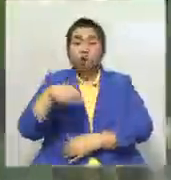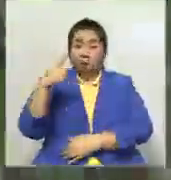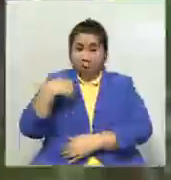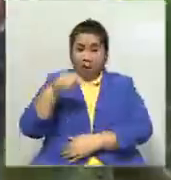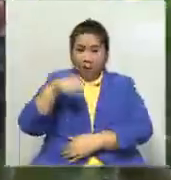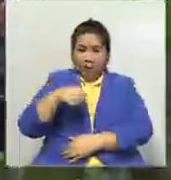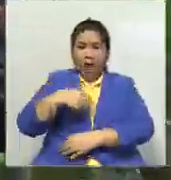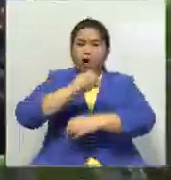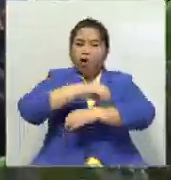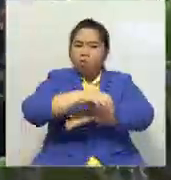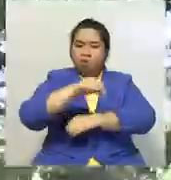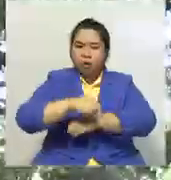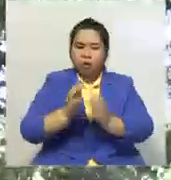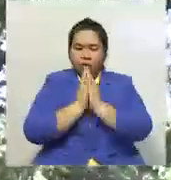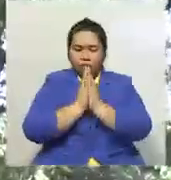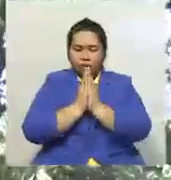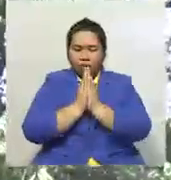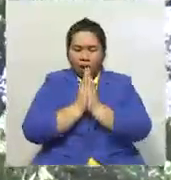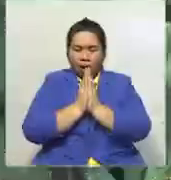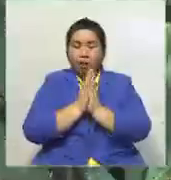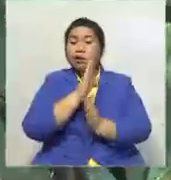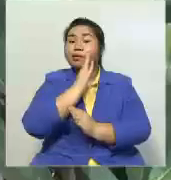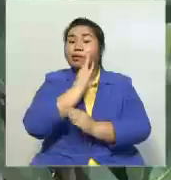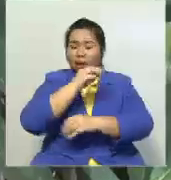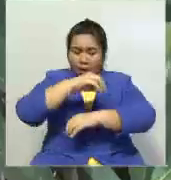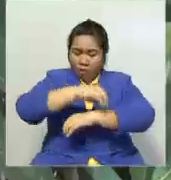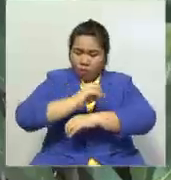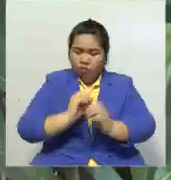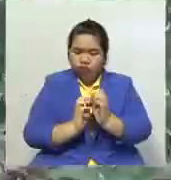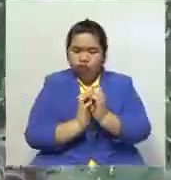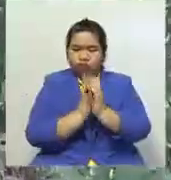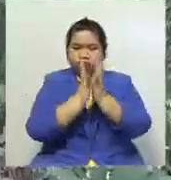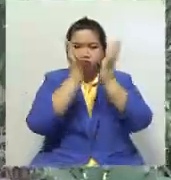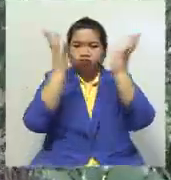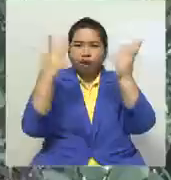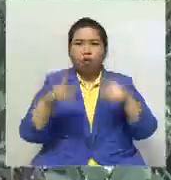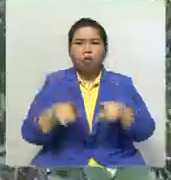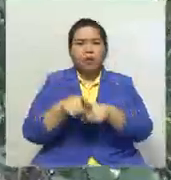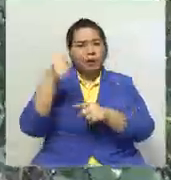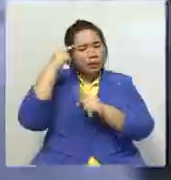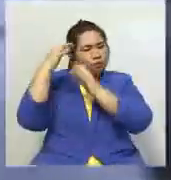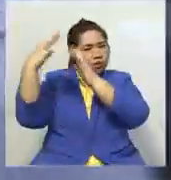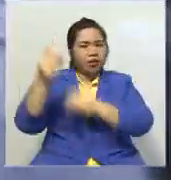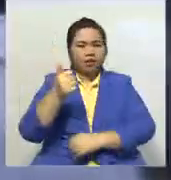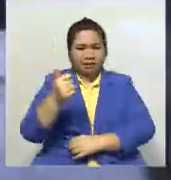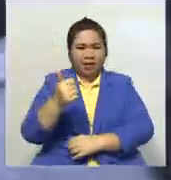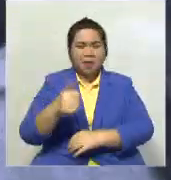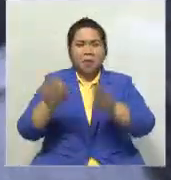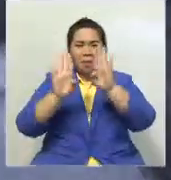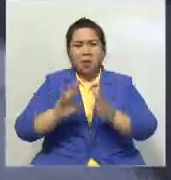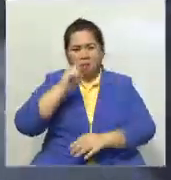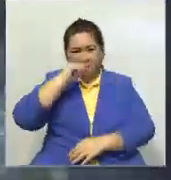ต้นจำปาบนหินให้อธิษฐานขอพรหากต้นจำปาเจริญเติบโตก็จะสมหวังดังใจหมายค่ะ Amazing Thailand จริงๆ